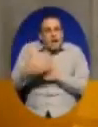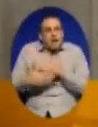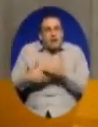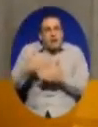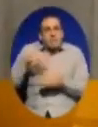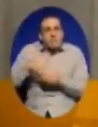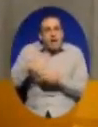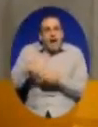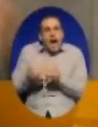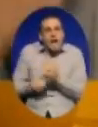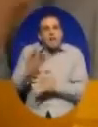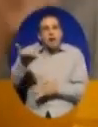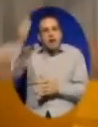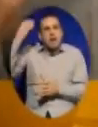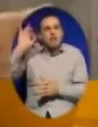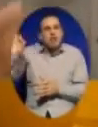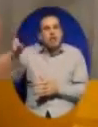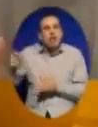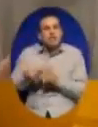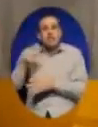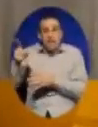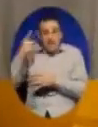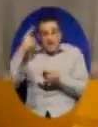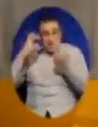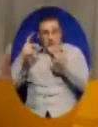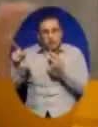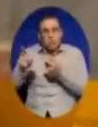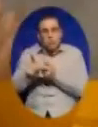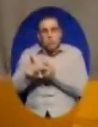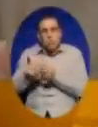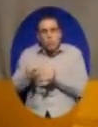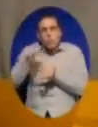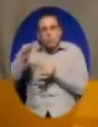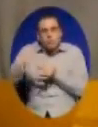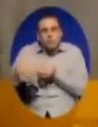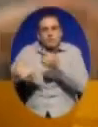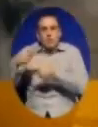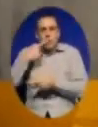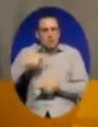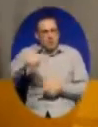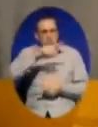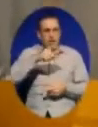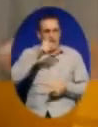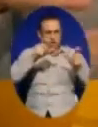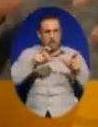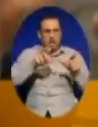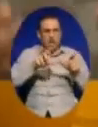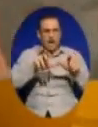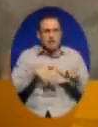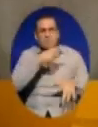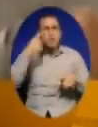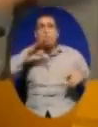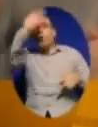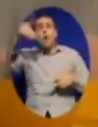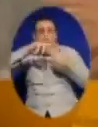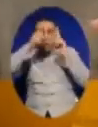ההקמה של האב המייסד. זה ידע שעובר מדור לדור. תראה, הם אומרים הרבה על ההייטקיסטים הישראלים שהם יצירתיים ויודעים לפתור